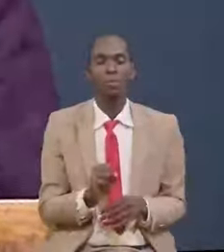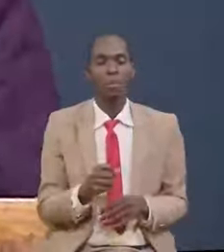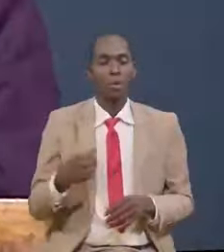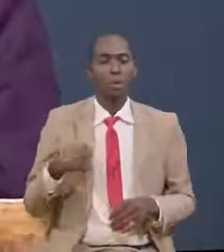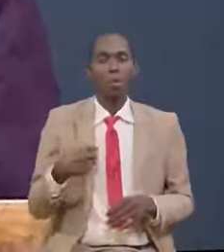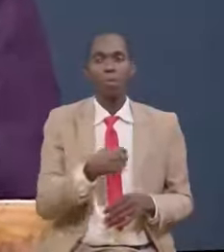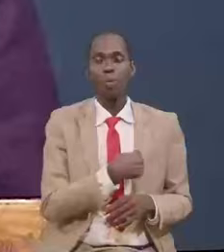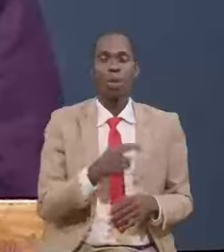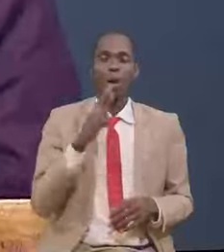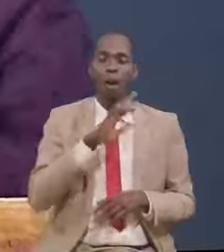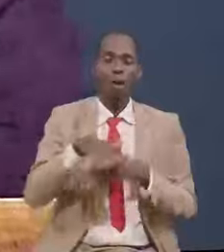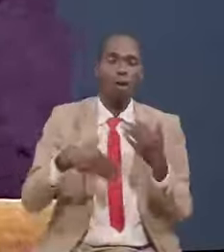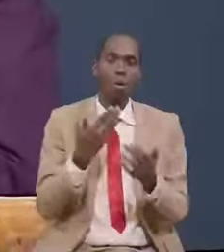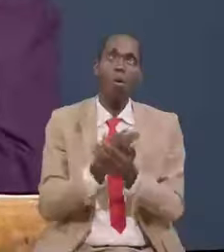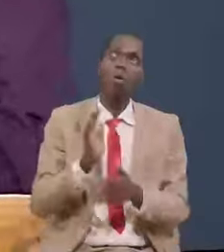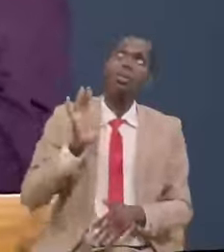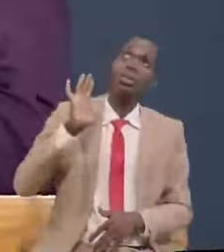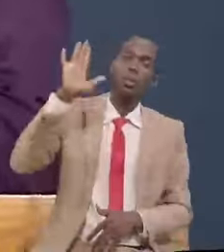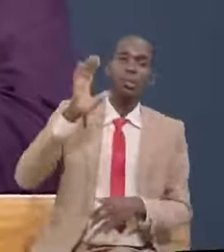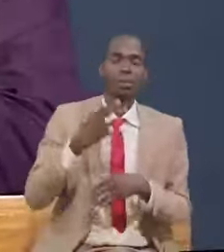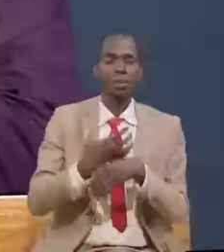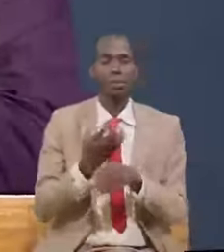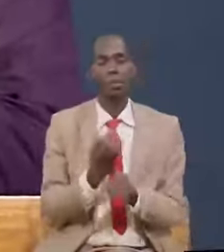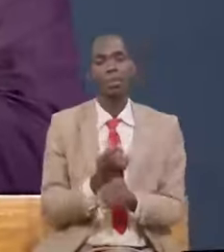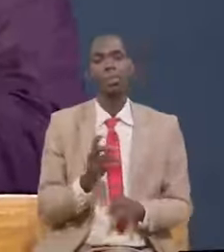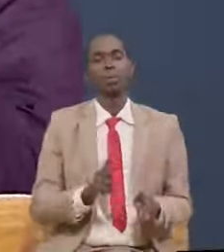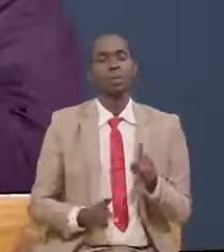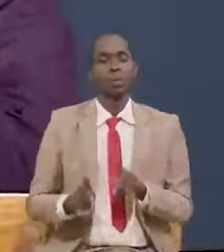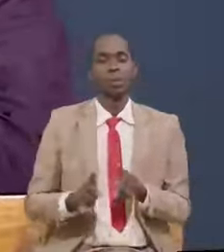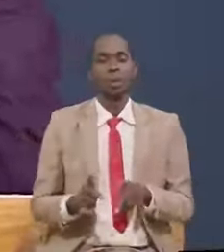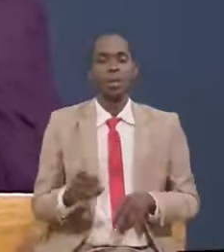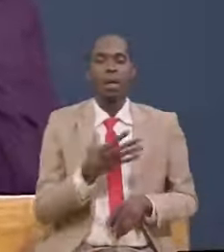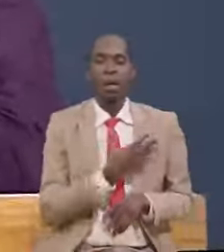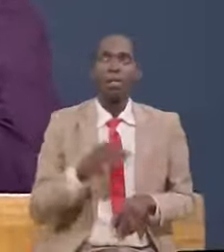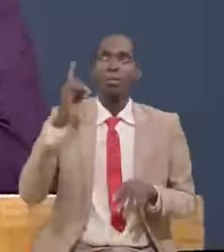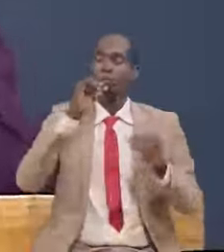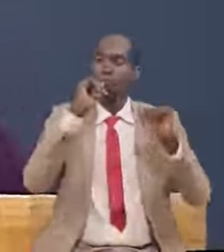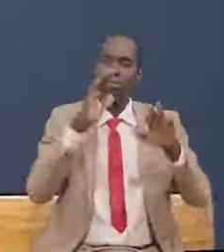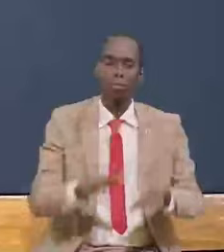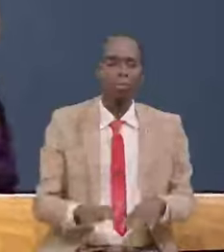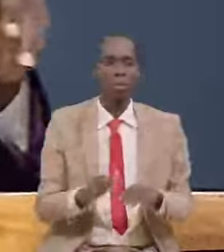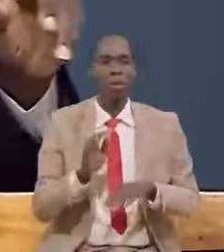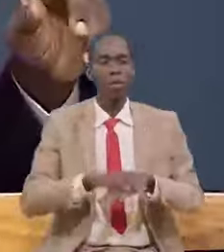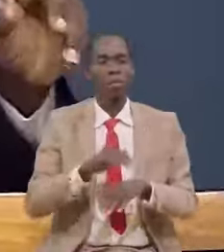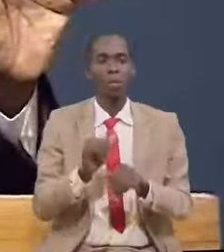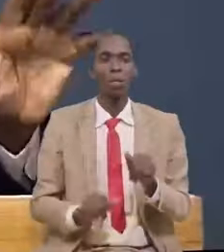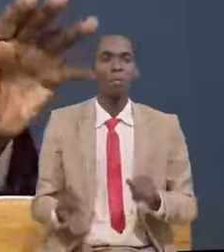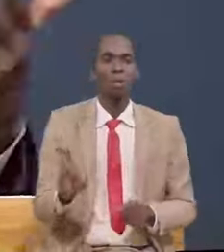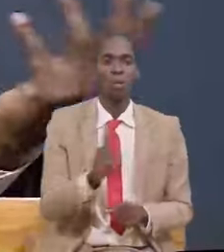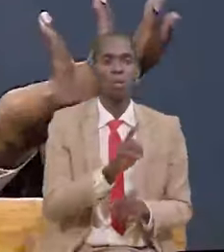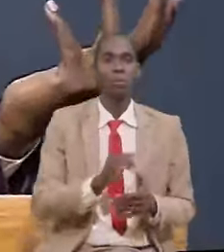Nous sommes tous ses créatures. Et il veut la bénédiction sur chacun.